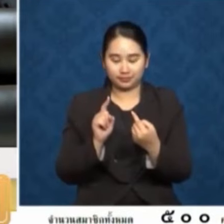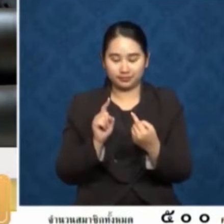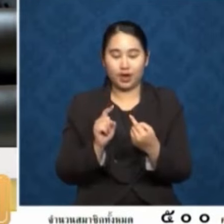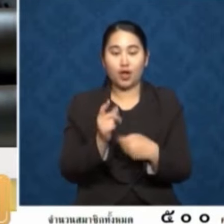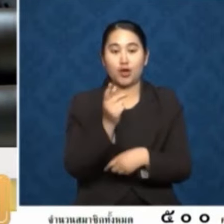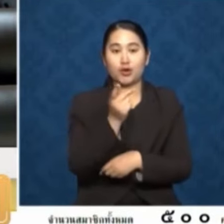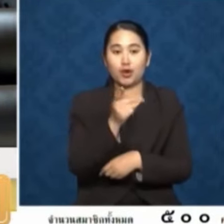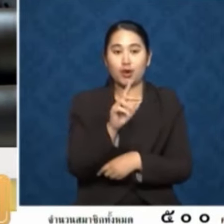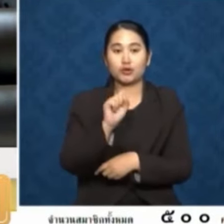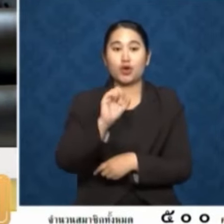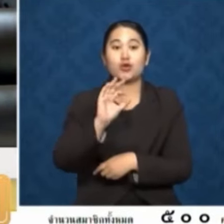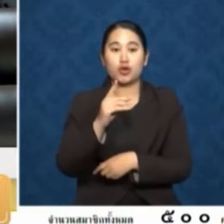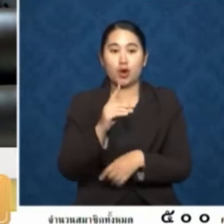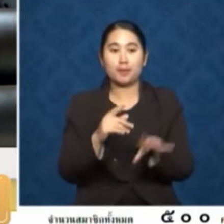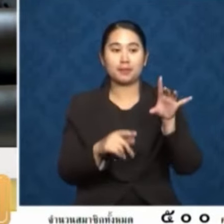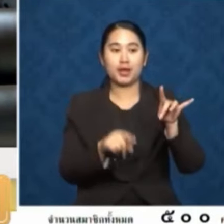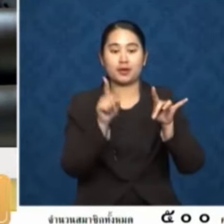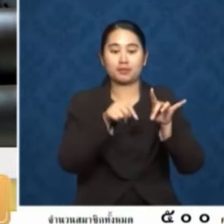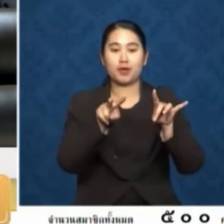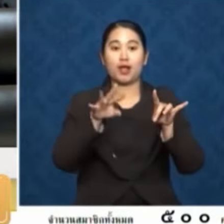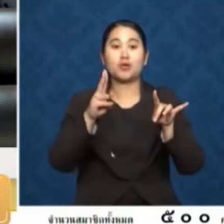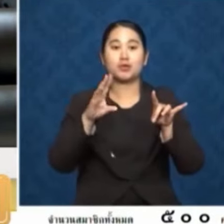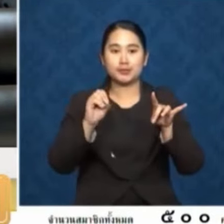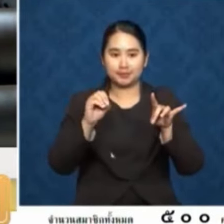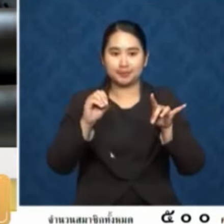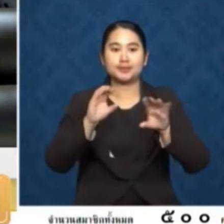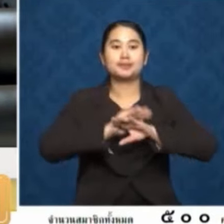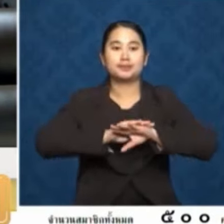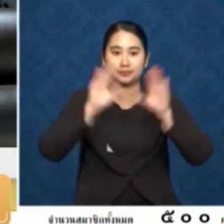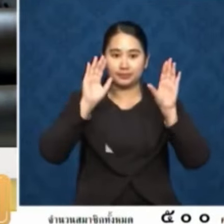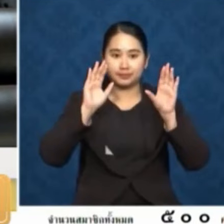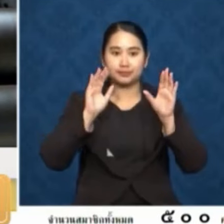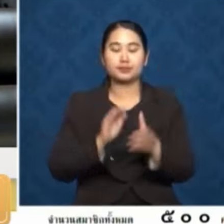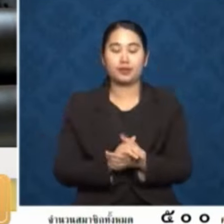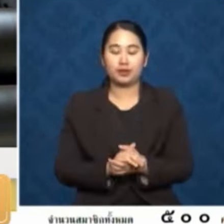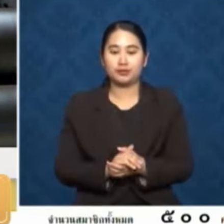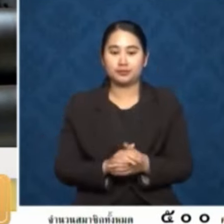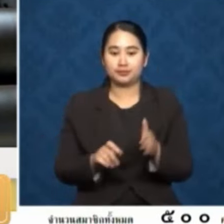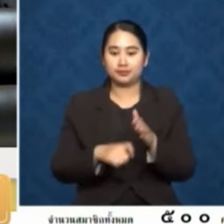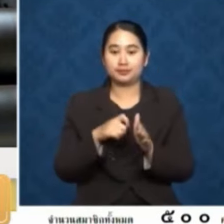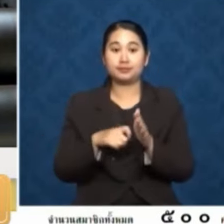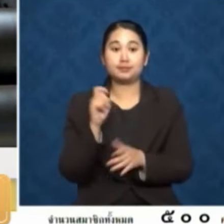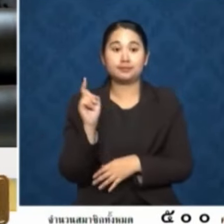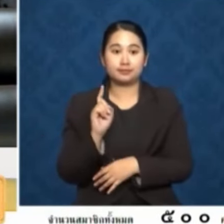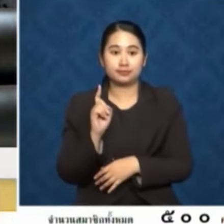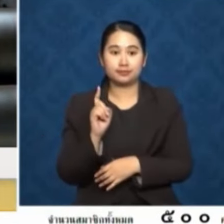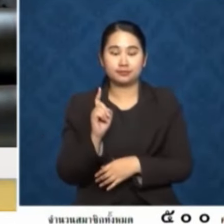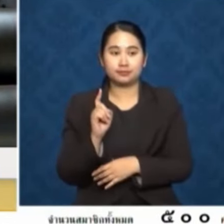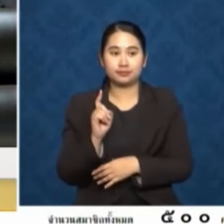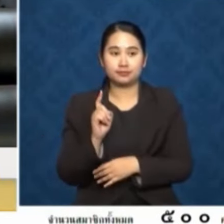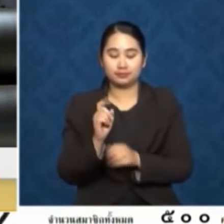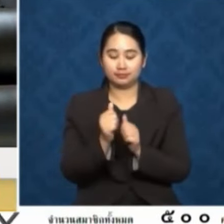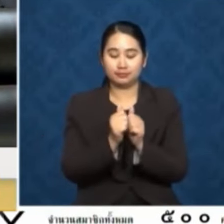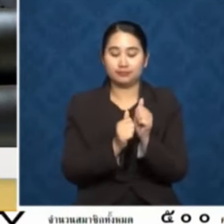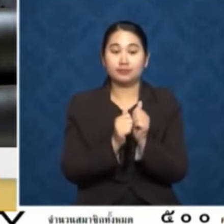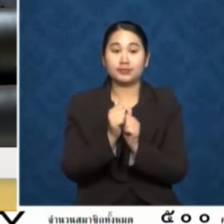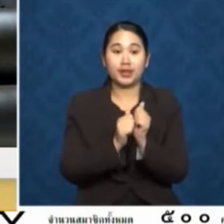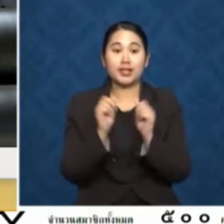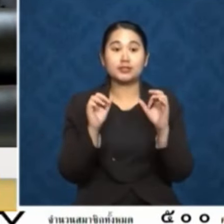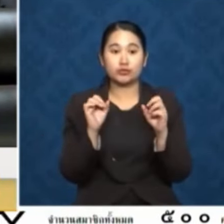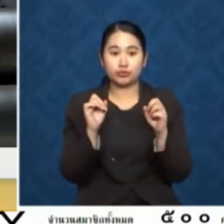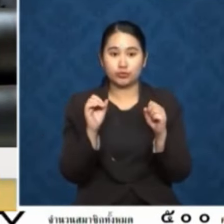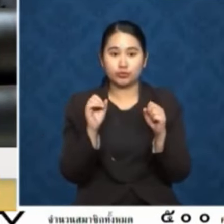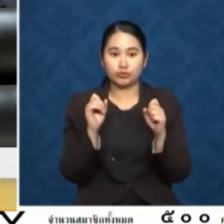จหัวหน้าคสช.ฉบับที่8ทับ2560โดยเอาการสอบแ